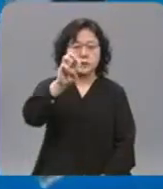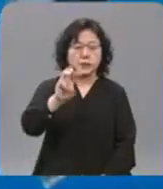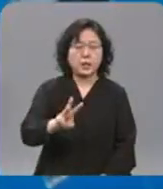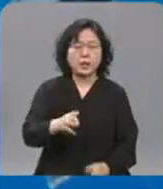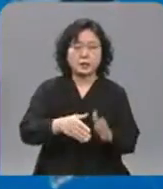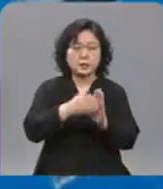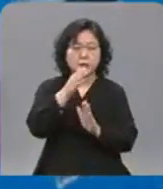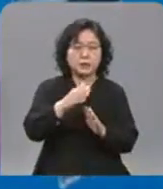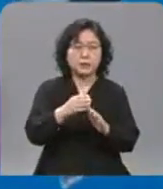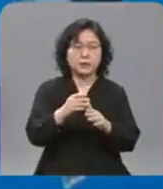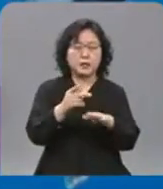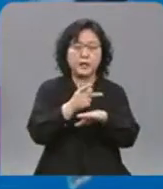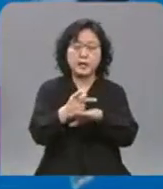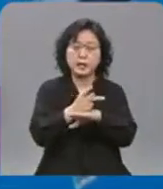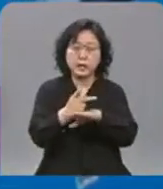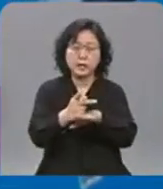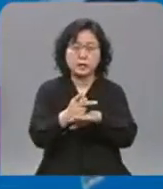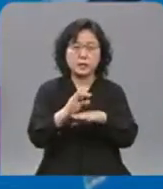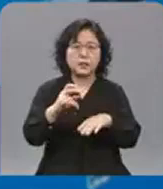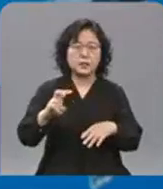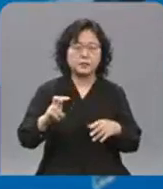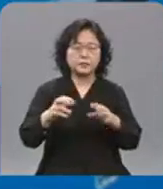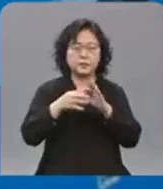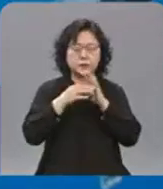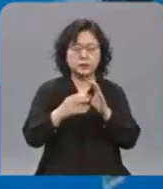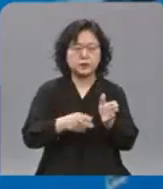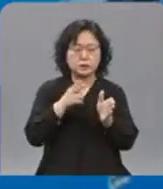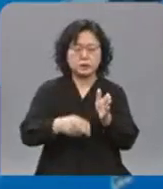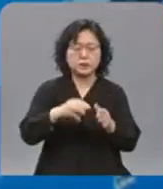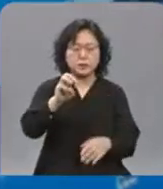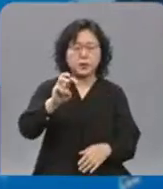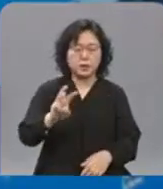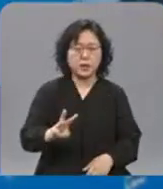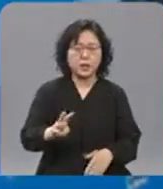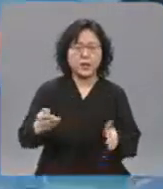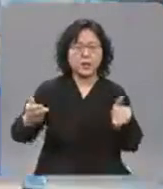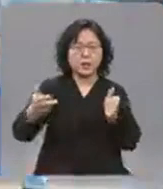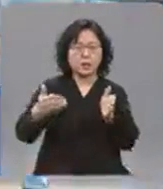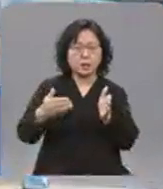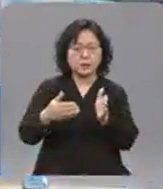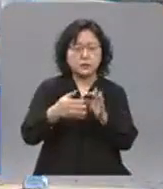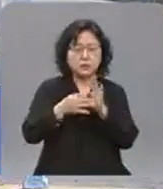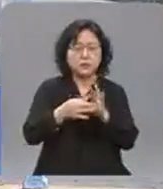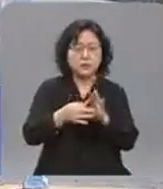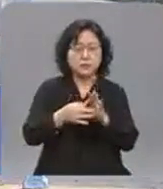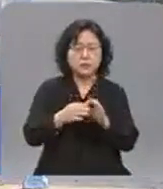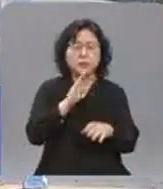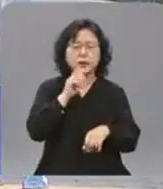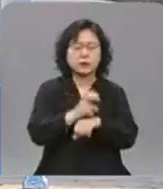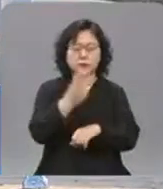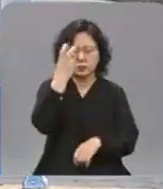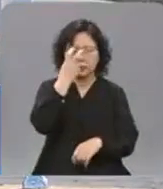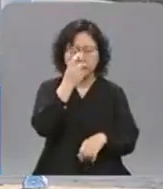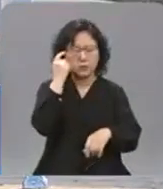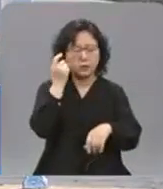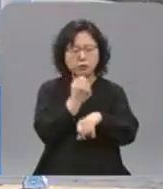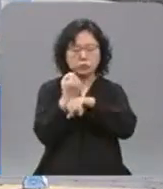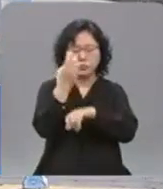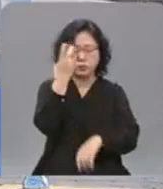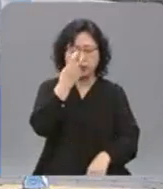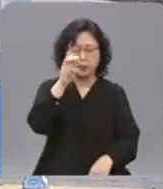광양시가 경전선 KTX 이음열차에 광양역 정차 타당성 용역을 추진합니다. 연구